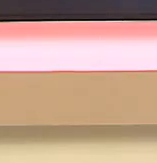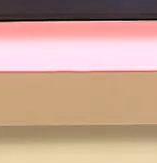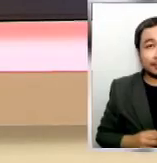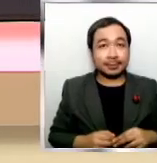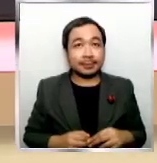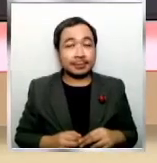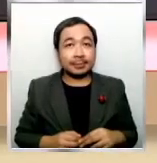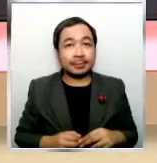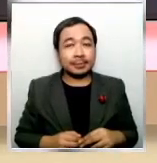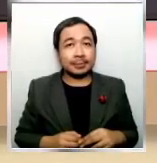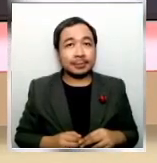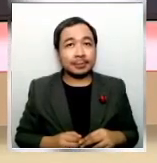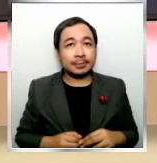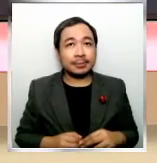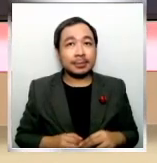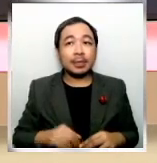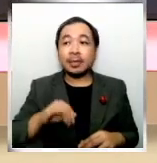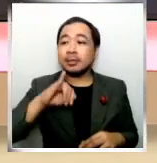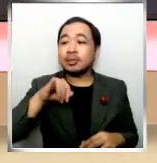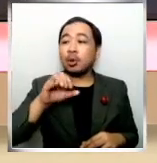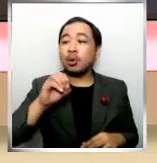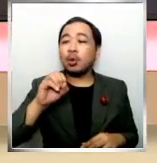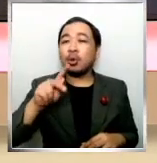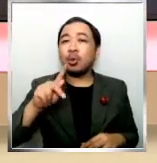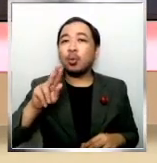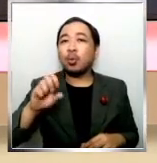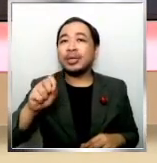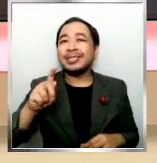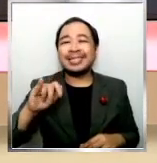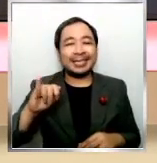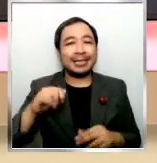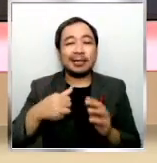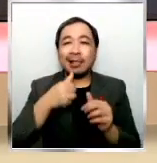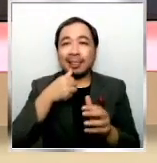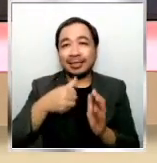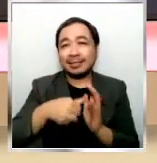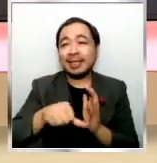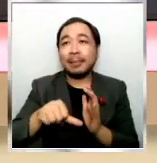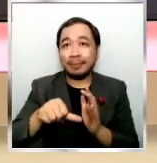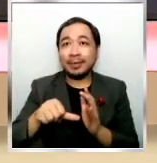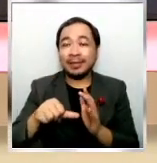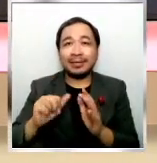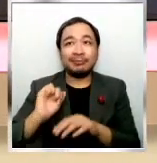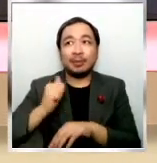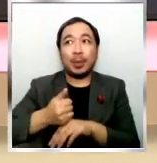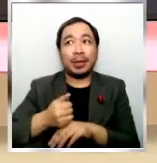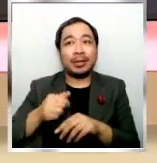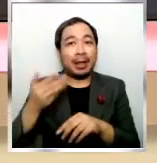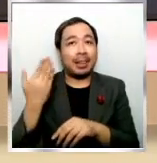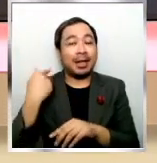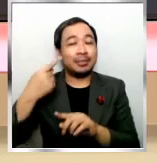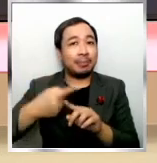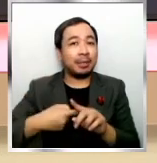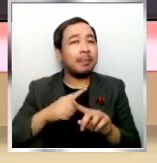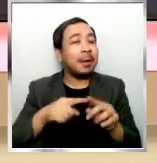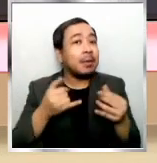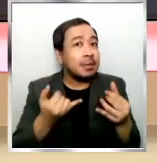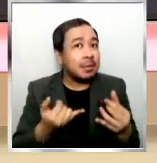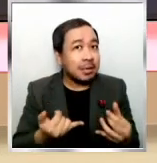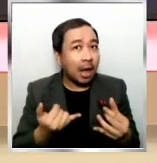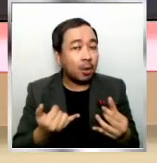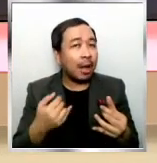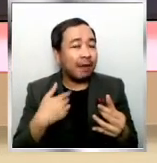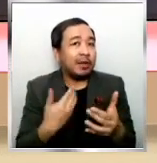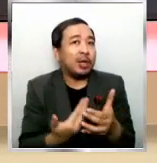Bukod sa Jaworski stamps na inilunsad noong nakaraang buwan, bida rin sa panibagong stamp collection ng iba pang mga world-class na atletang